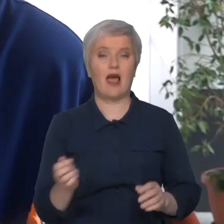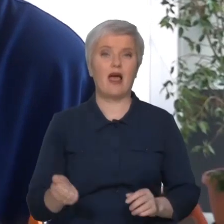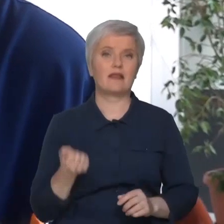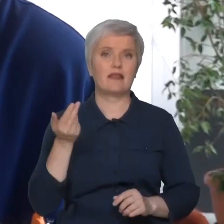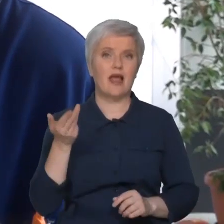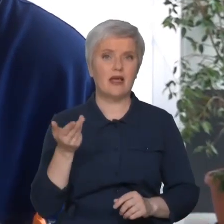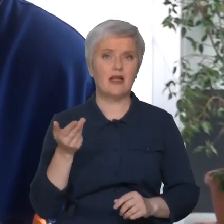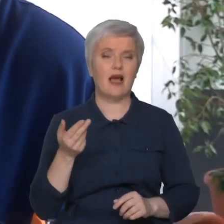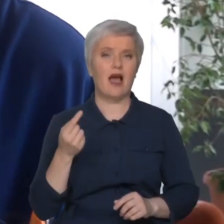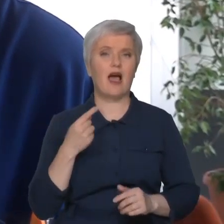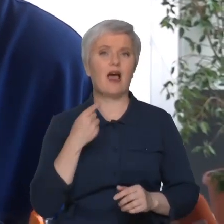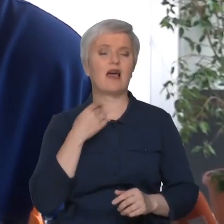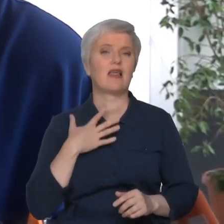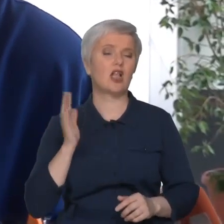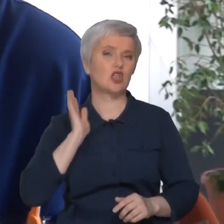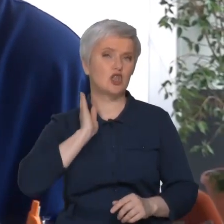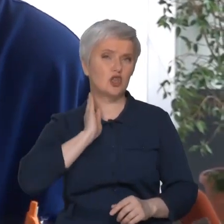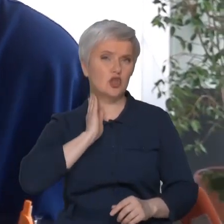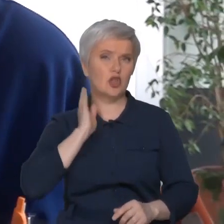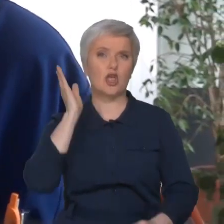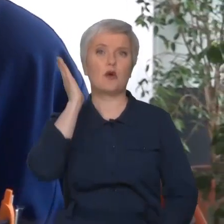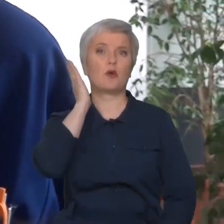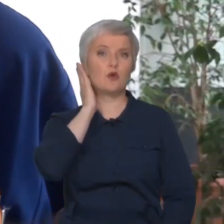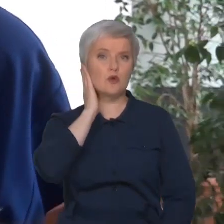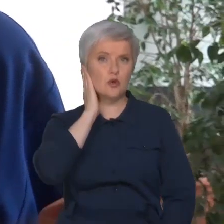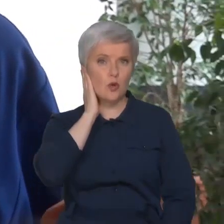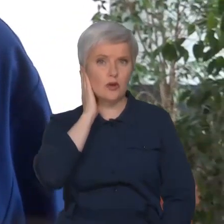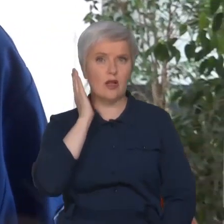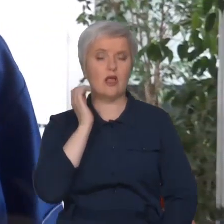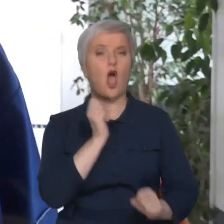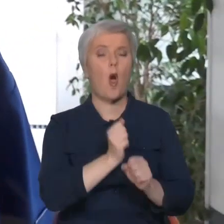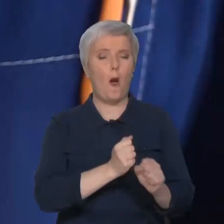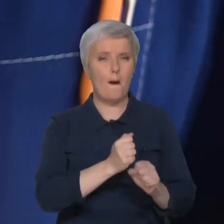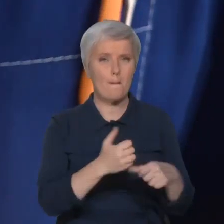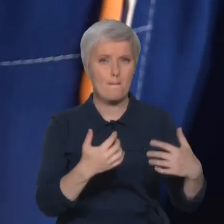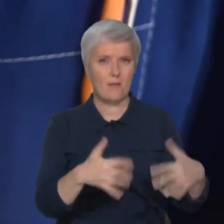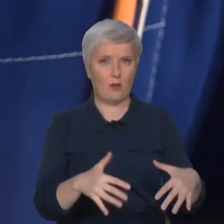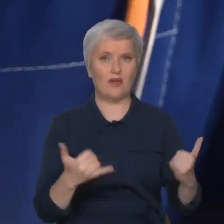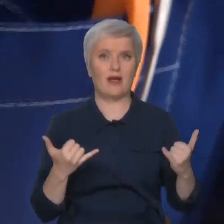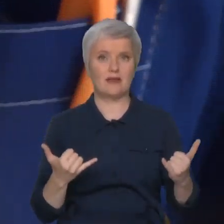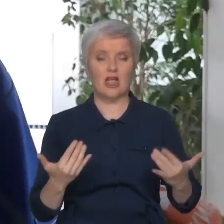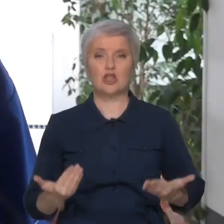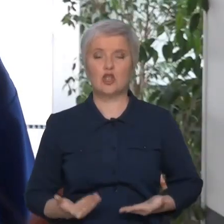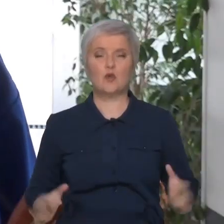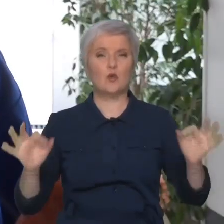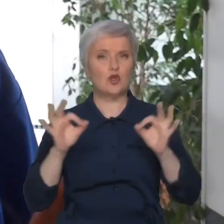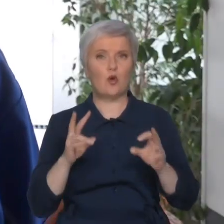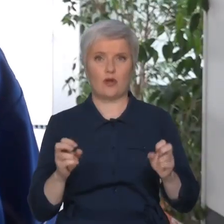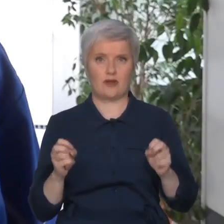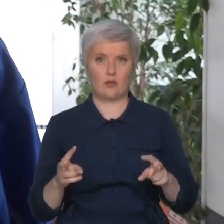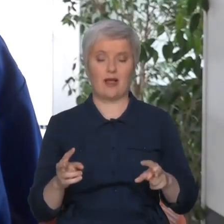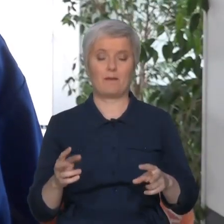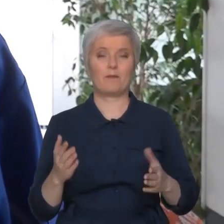шиї, приушної ділянки. Це все було оброблено. Ну, зараз, слава Богу, життю нічого не загрожує. Забиття